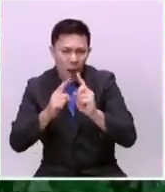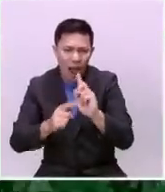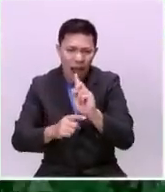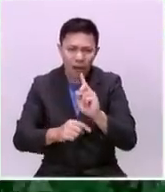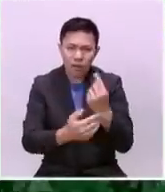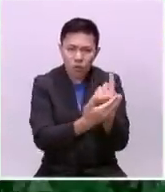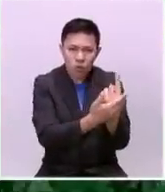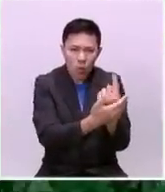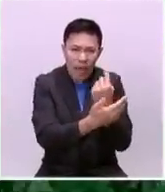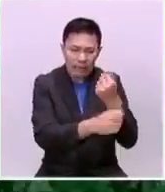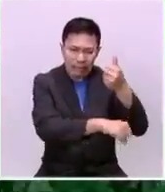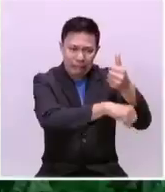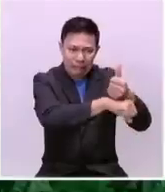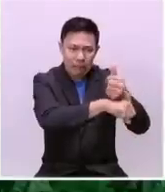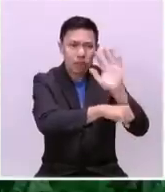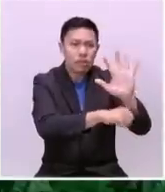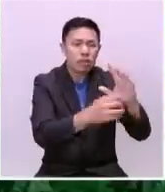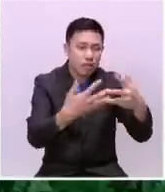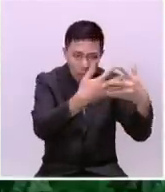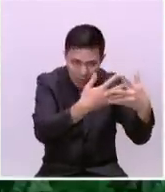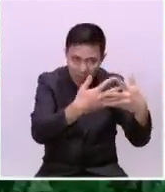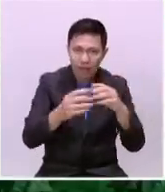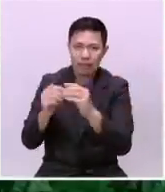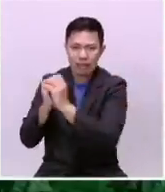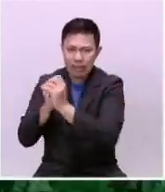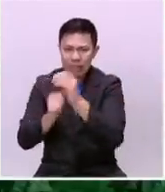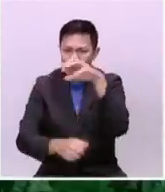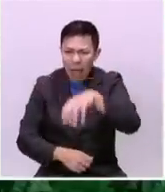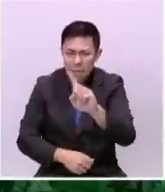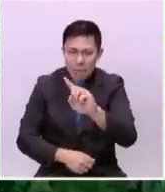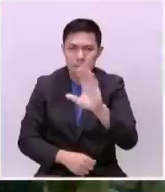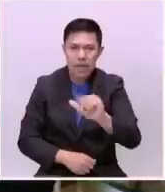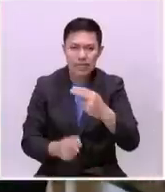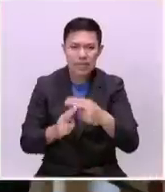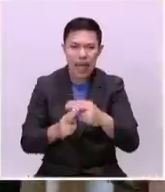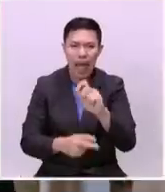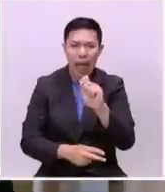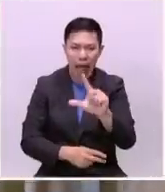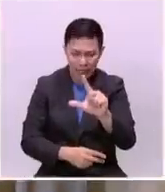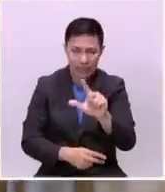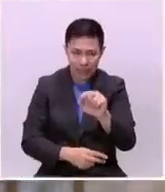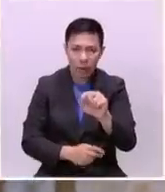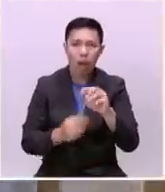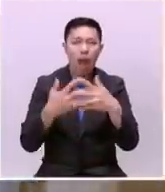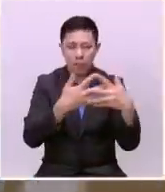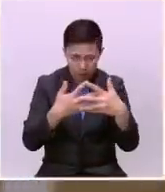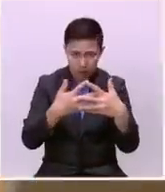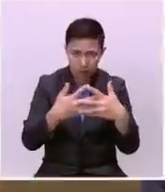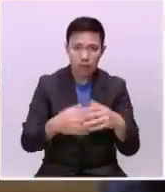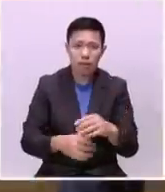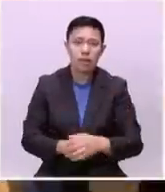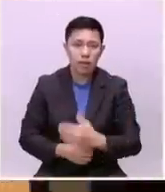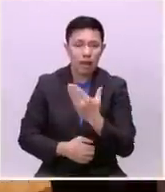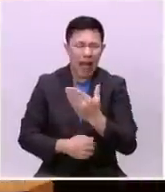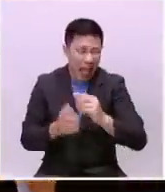หว่างตัวแทนระดับสูงของสหรัฐอเมริกากับจีนมีขึ้นที่รัฐอลาสก้าของสหรัฐค่ะ2วันด้วยกันนะคะเริ่มต้นนี่ก็เปิดฉ